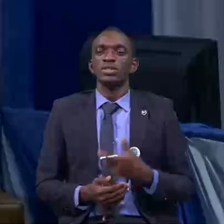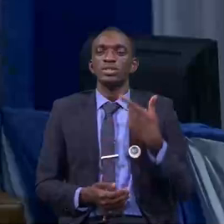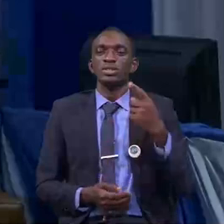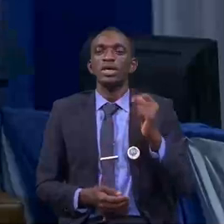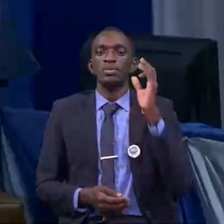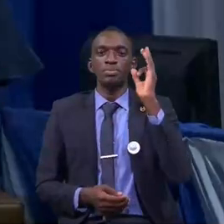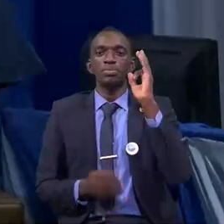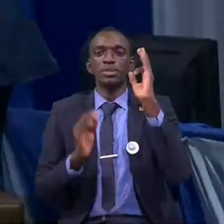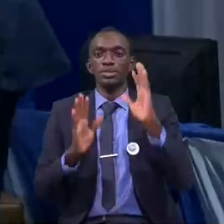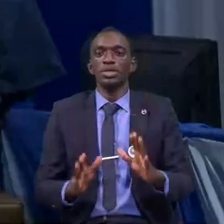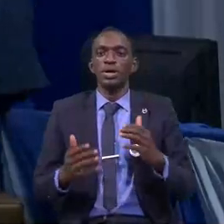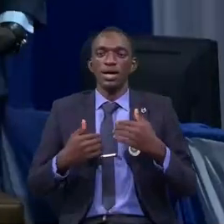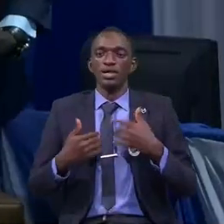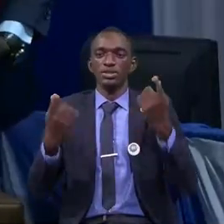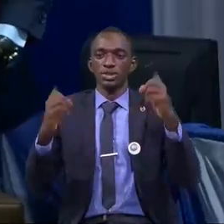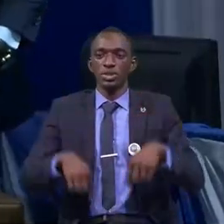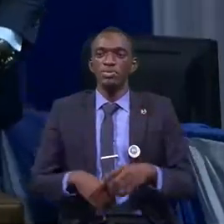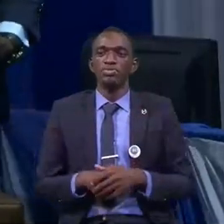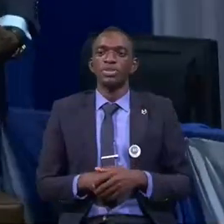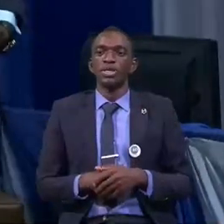Le pasteur est là.